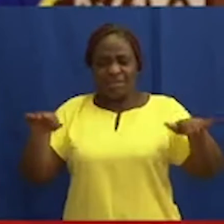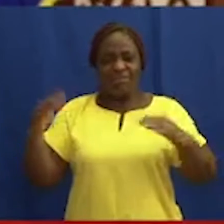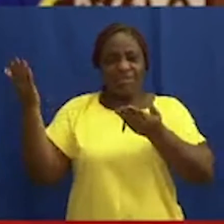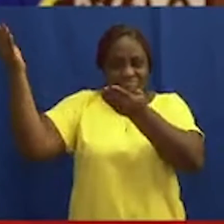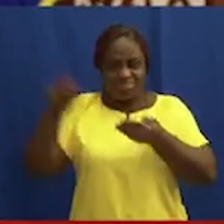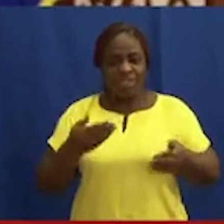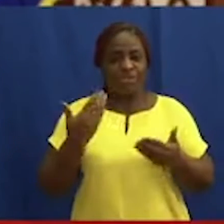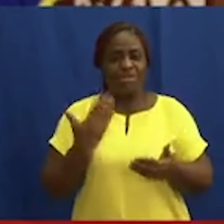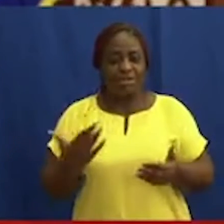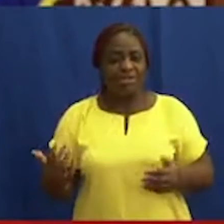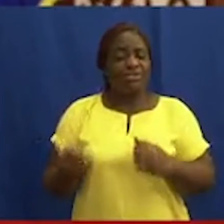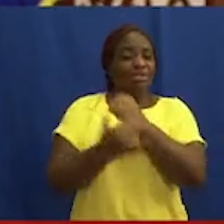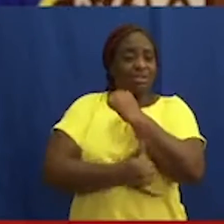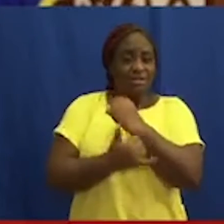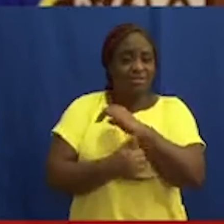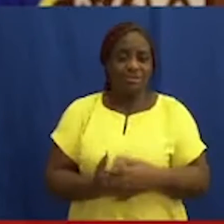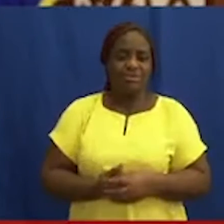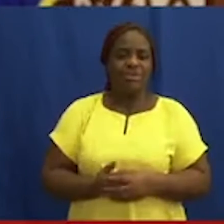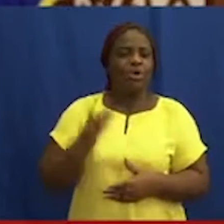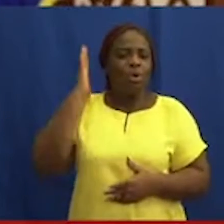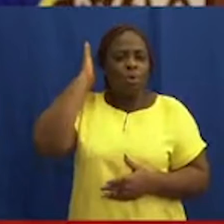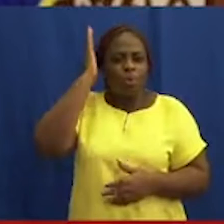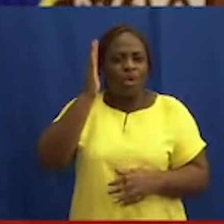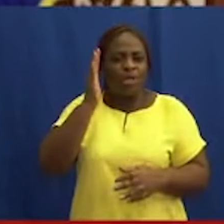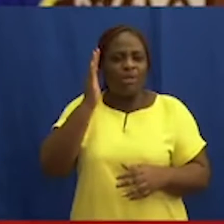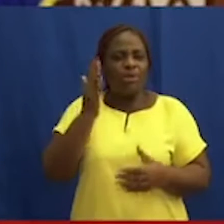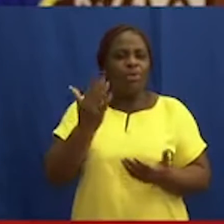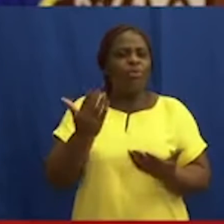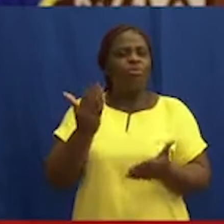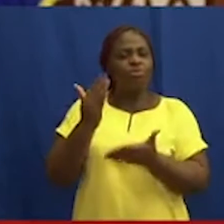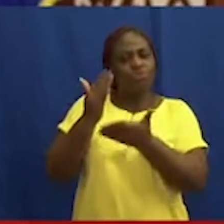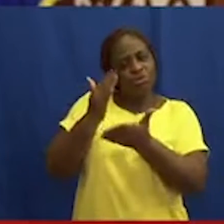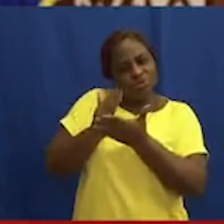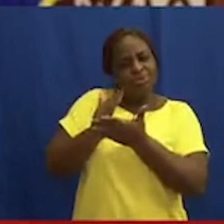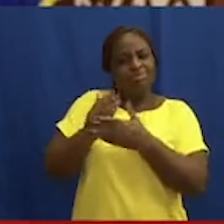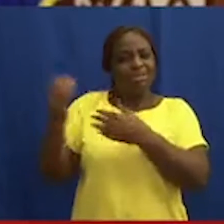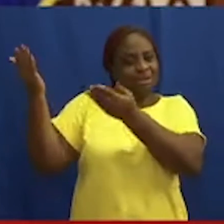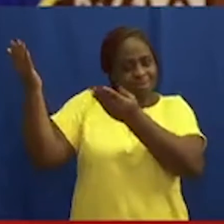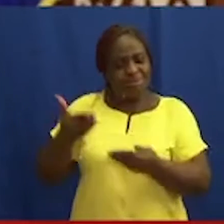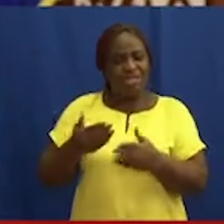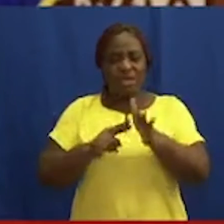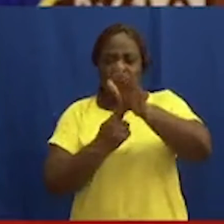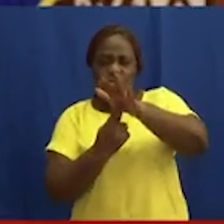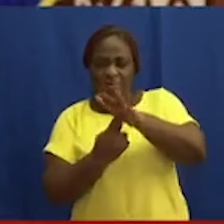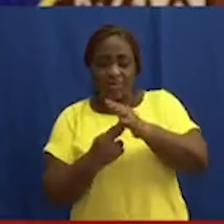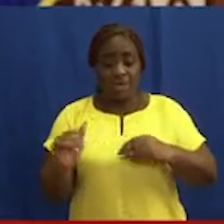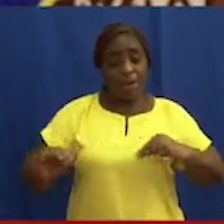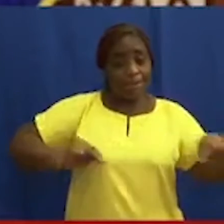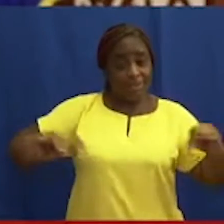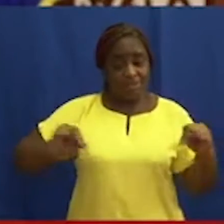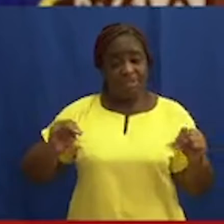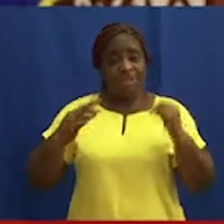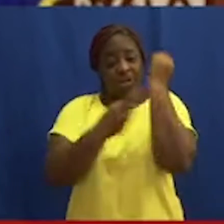ko kuma headquarter na secretariat na AFTA wato African Continental Free Trade Area.